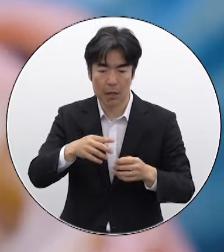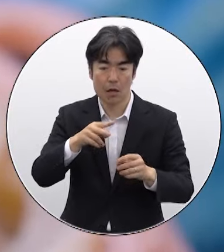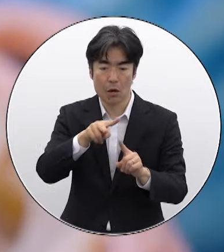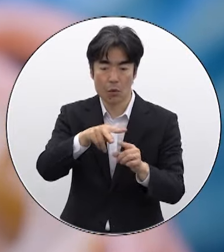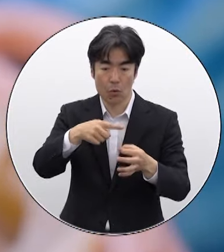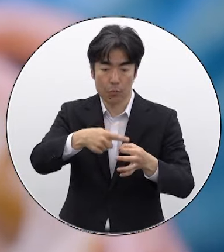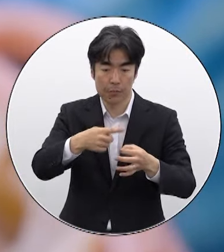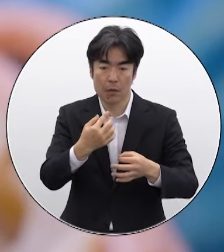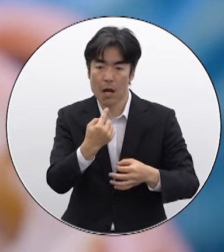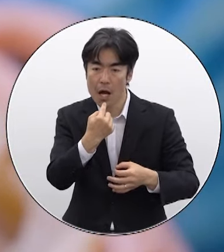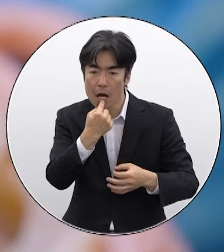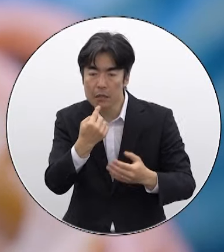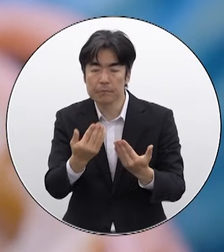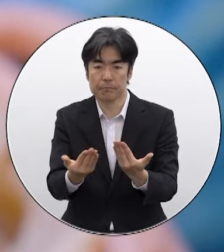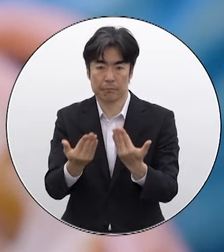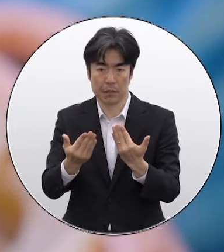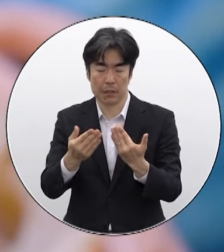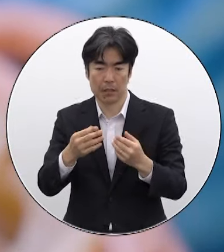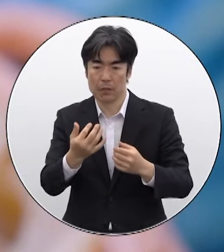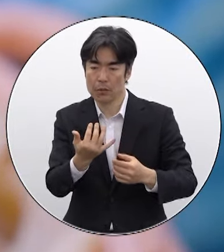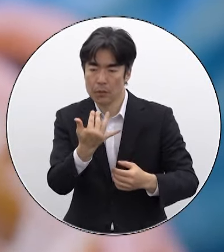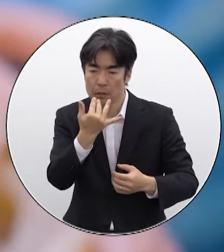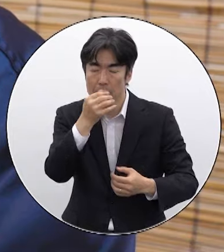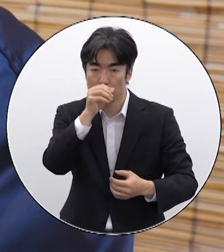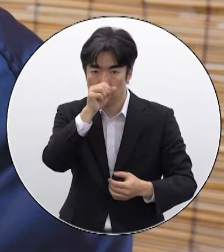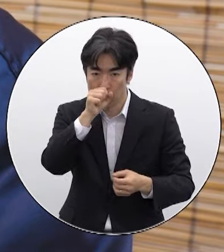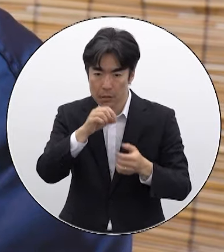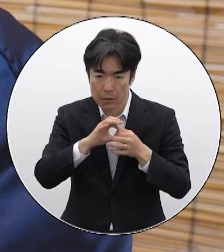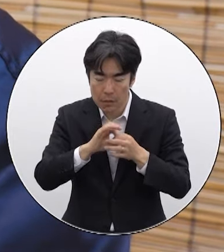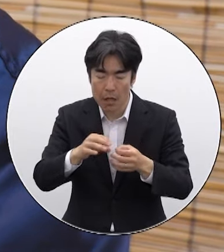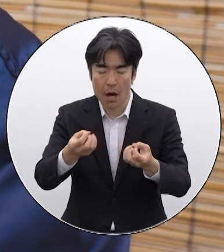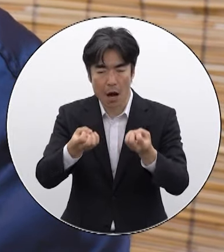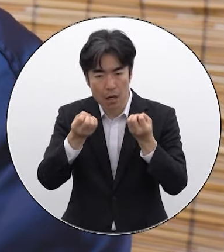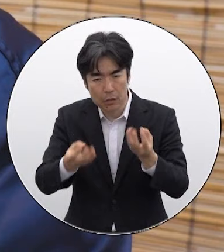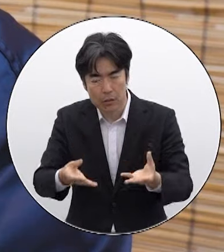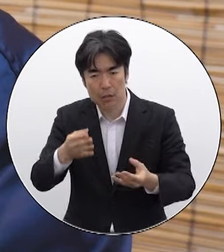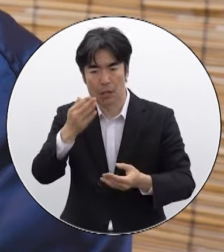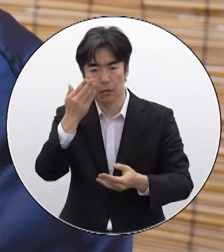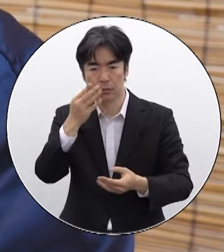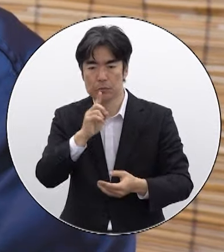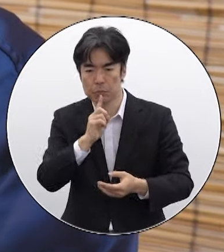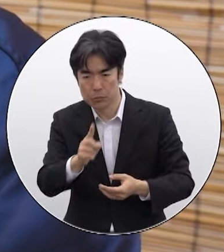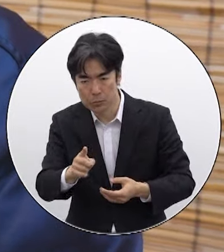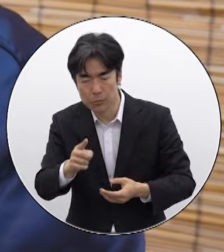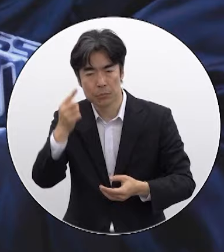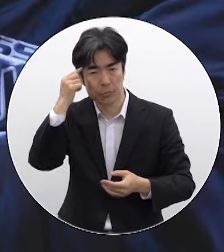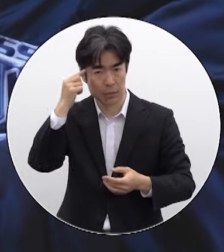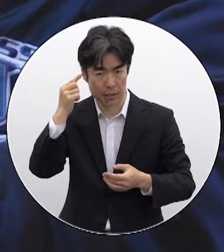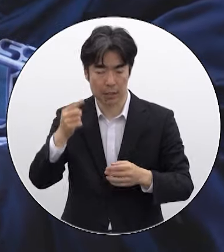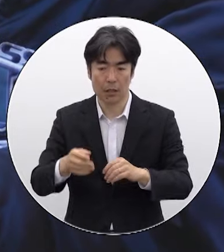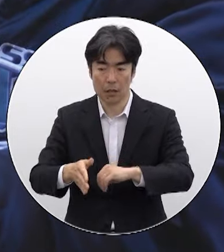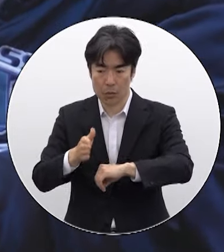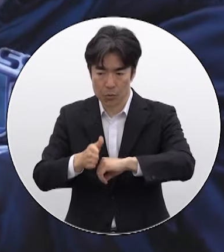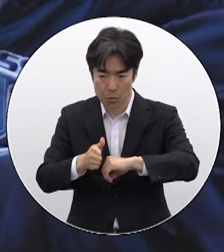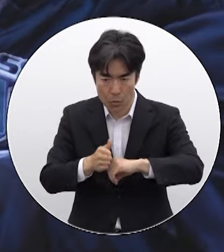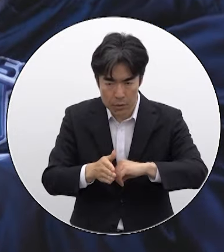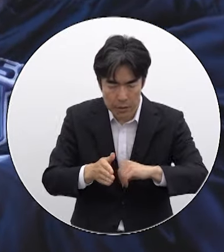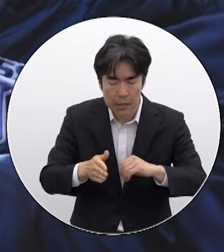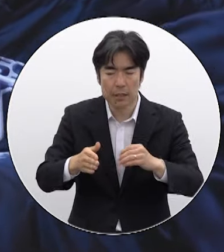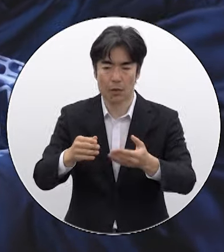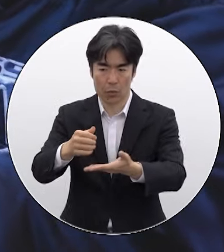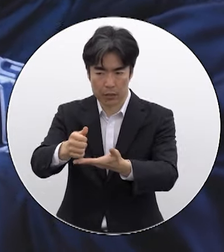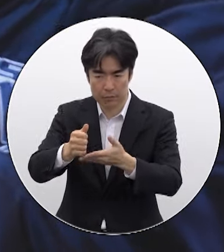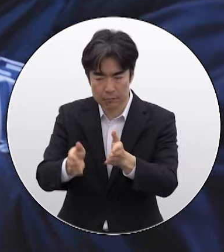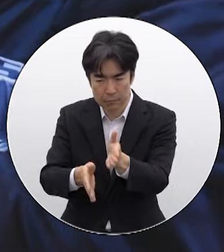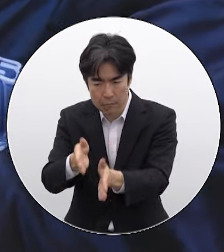麦の味もすごいするし、風味もいいじゃないですか。ちょっと新鮮ではありましたよね、はい。料理も接客も